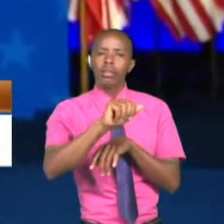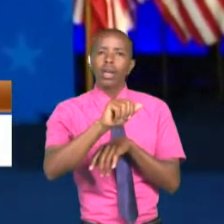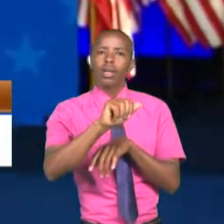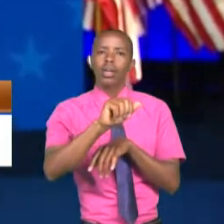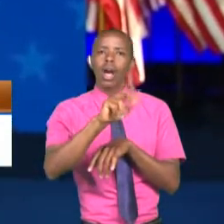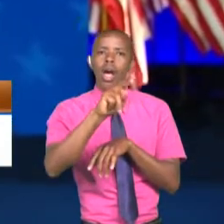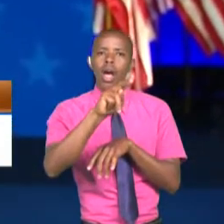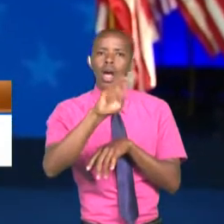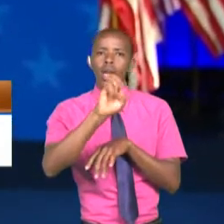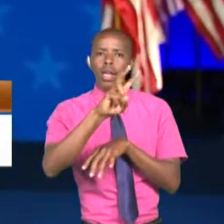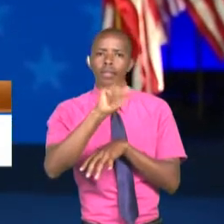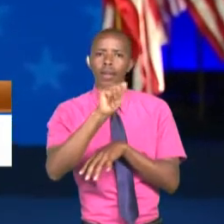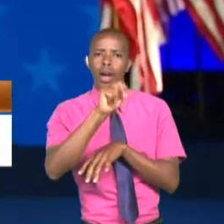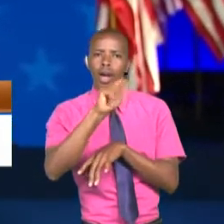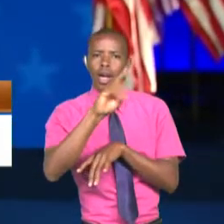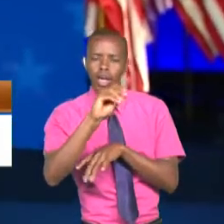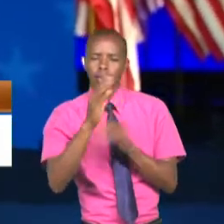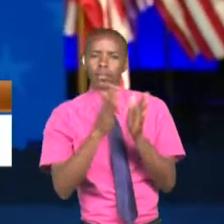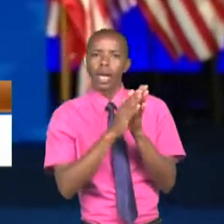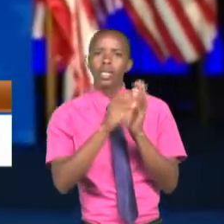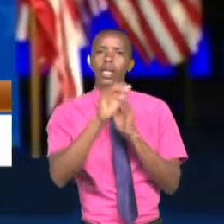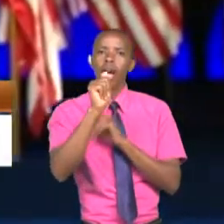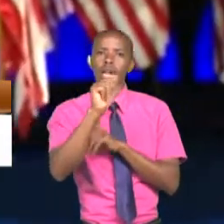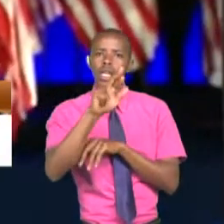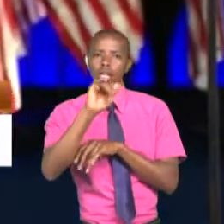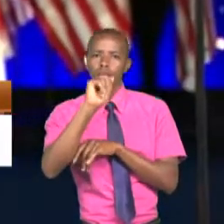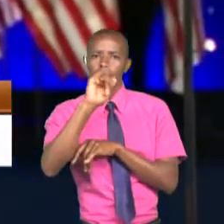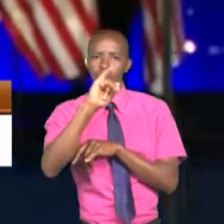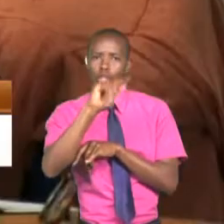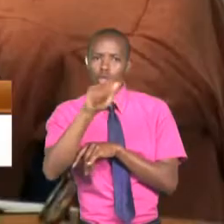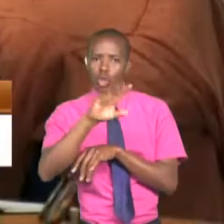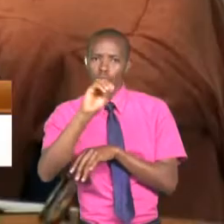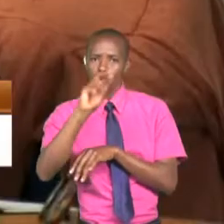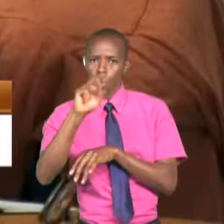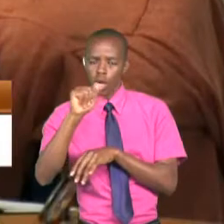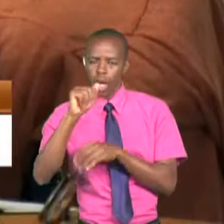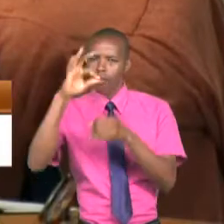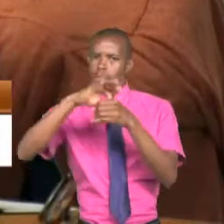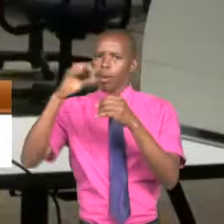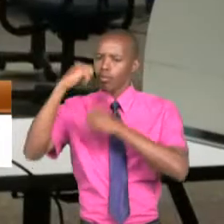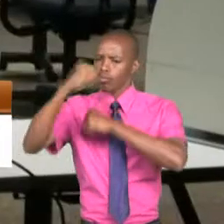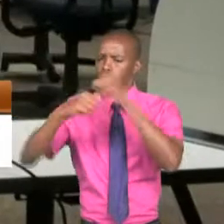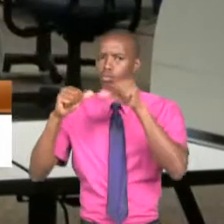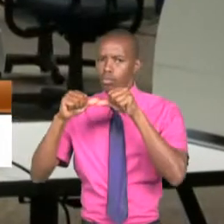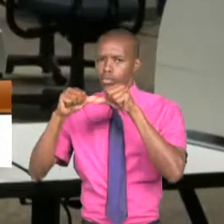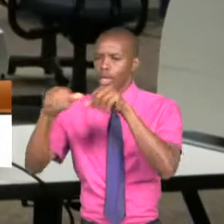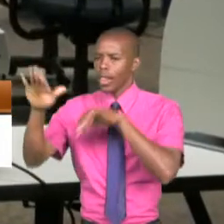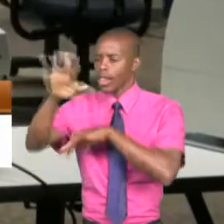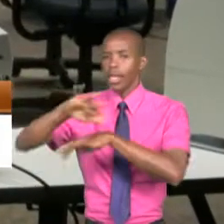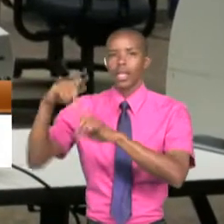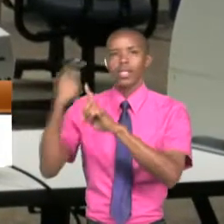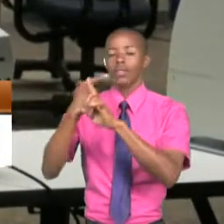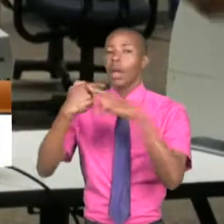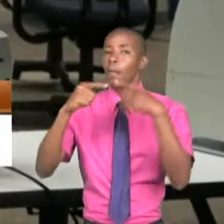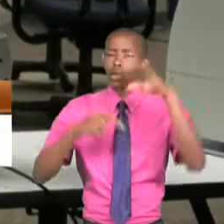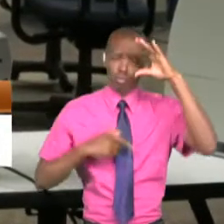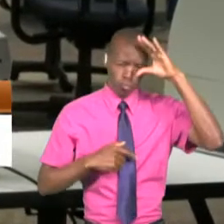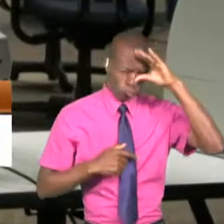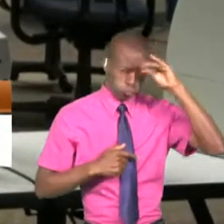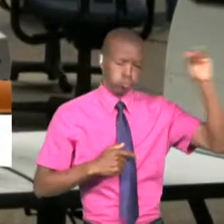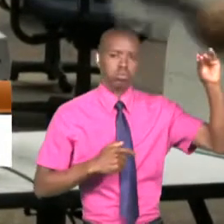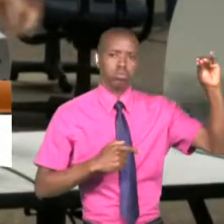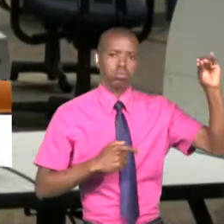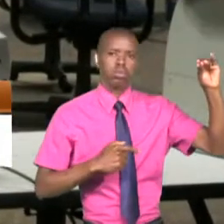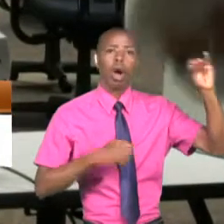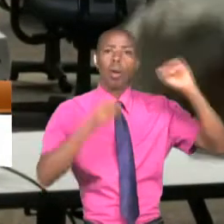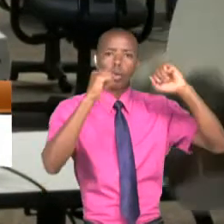Arizona yametawaliwa na Joe Biden. Shughuli ya kuhesabu kura bado inaendelea katika maeneo mbalimbali. Aidha, Trump ametishia